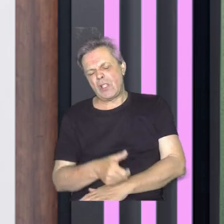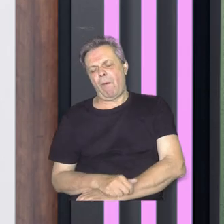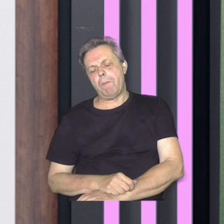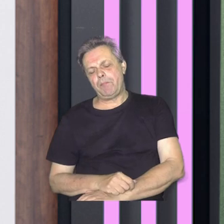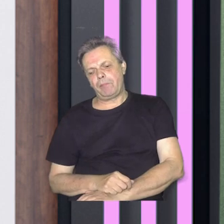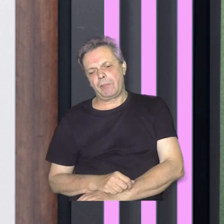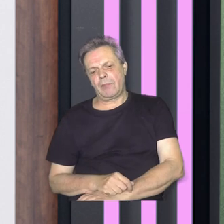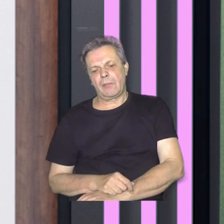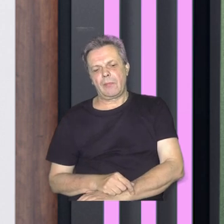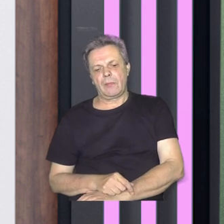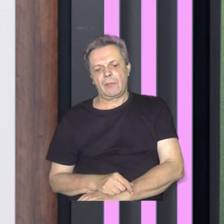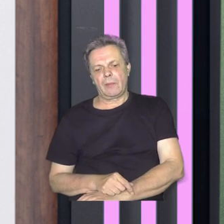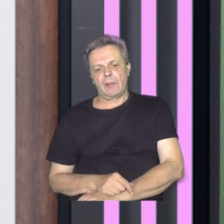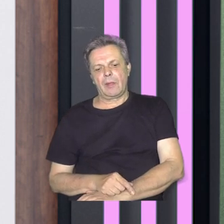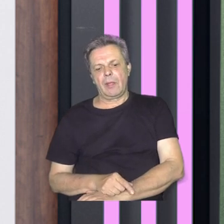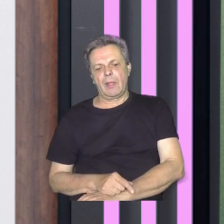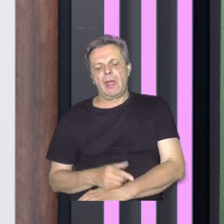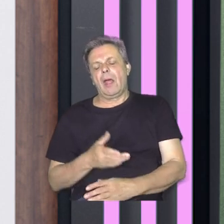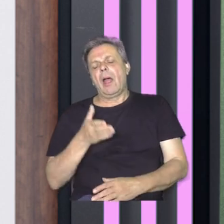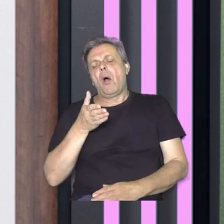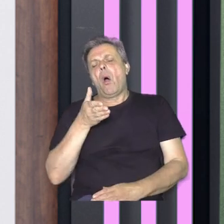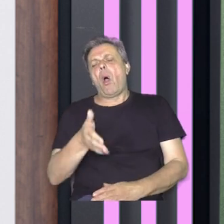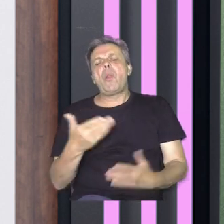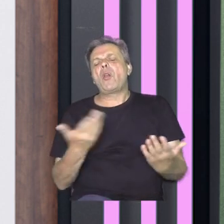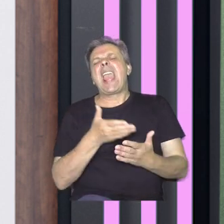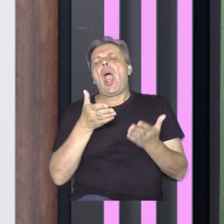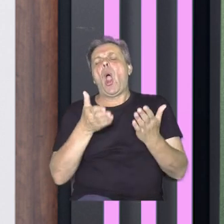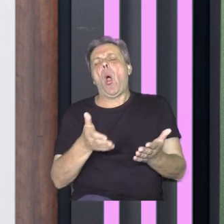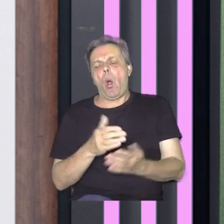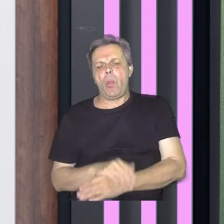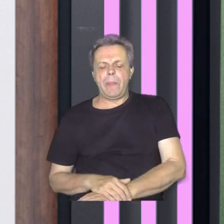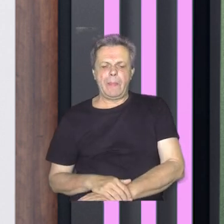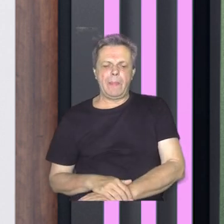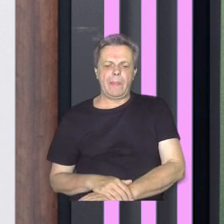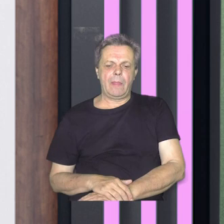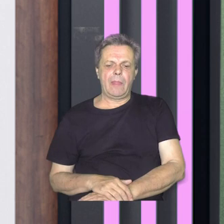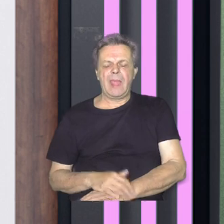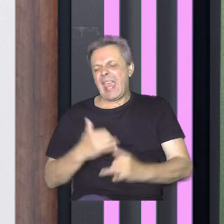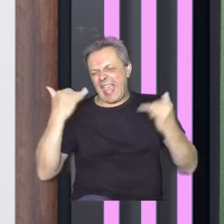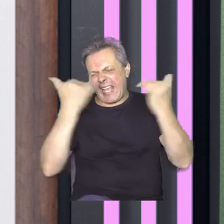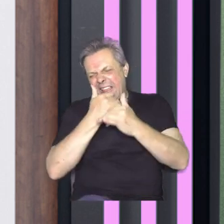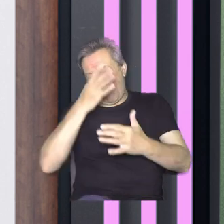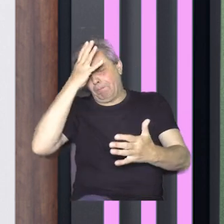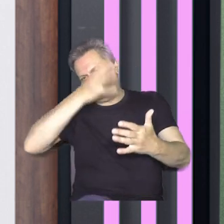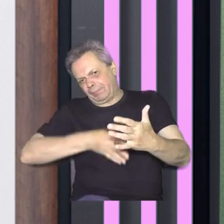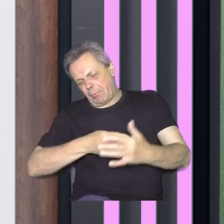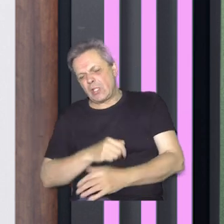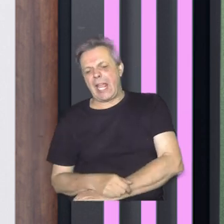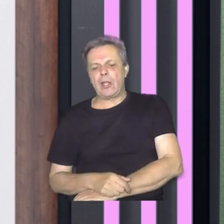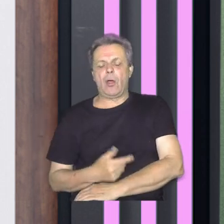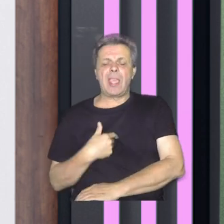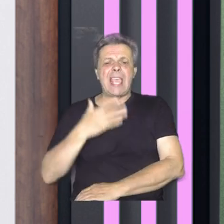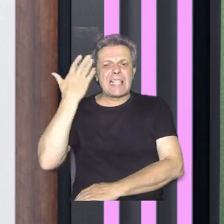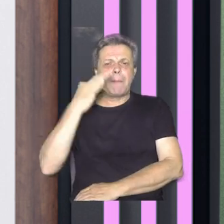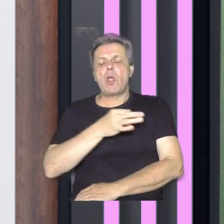ubojstvom. Ali ono gdje je on, ja mislim, on krivo procijenio.